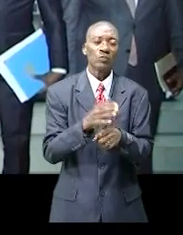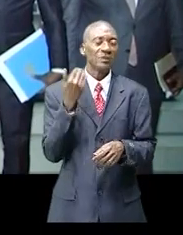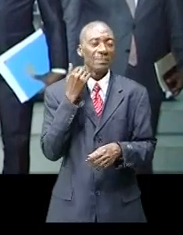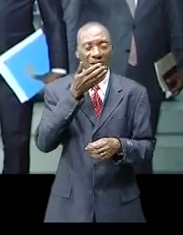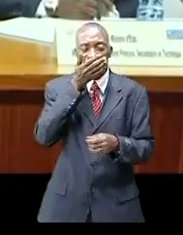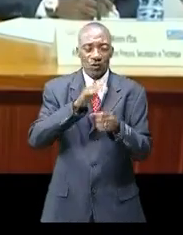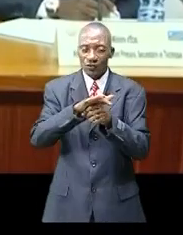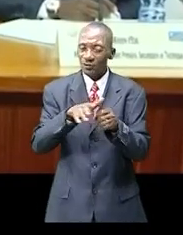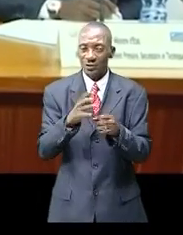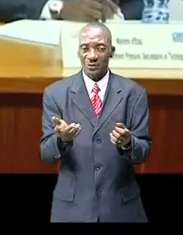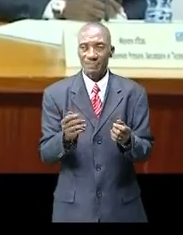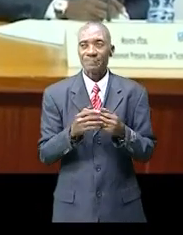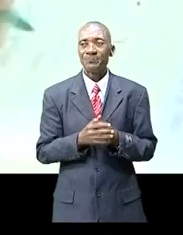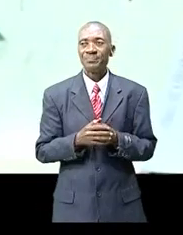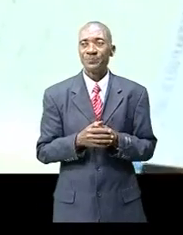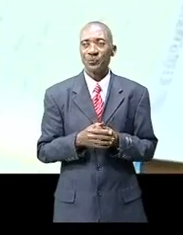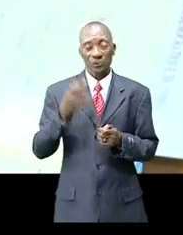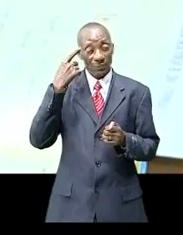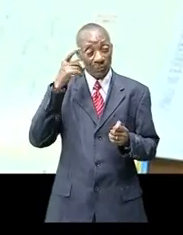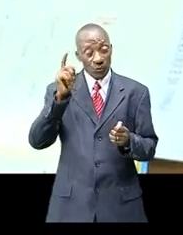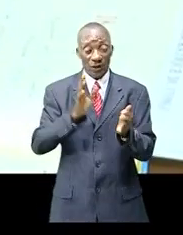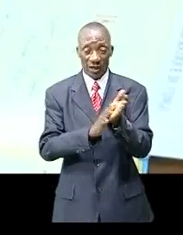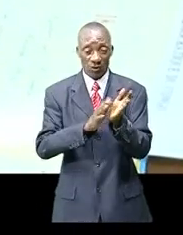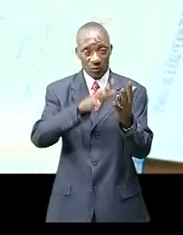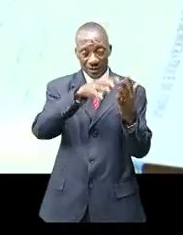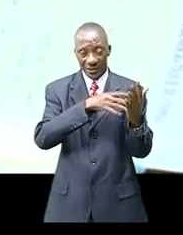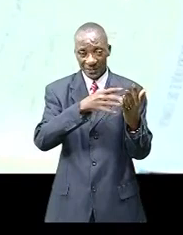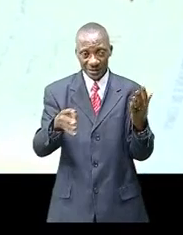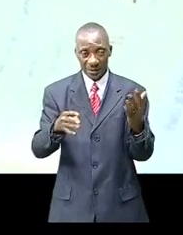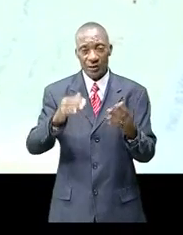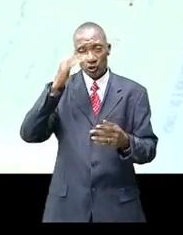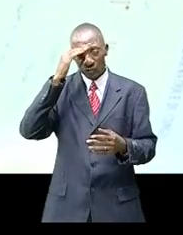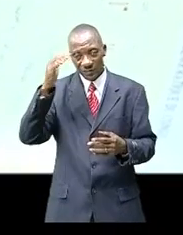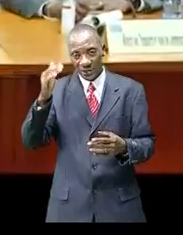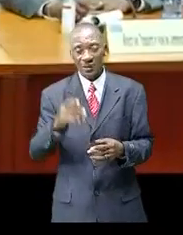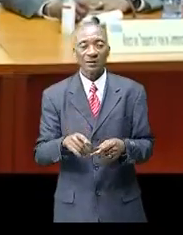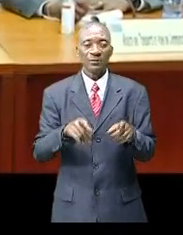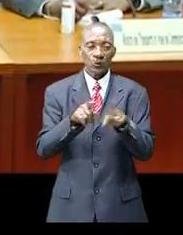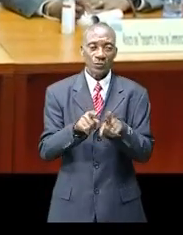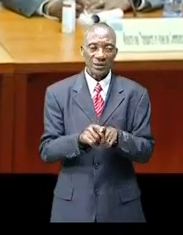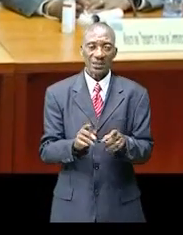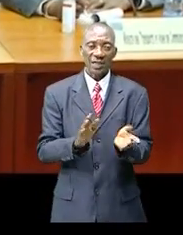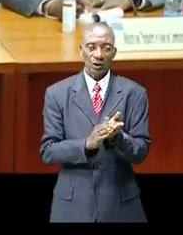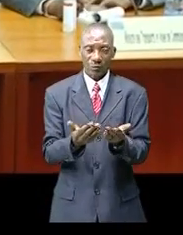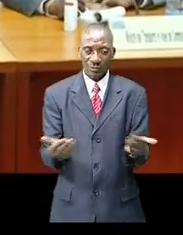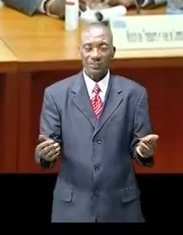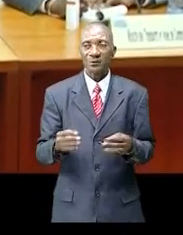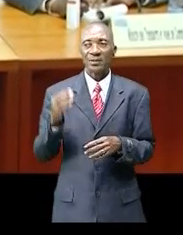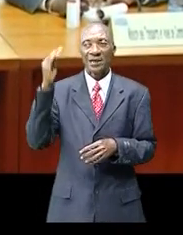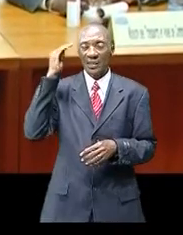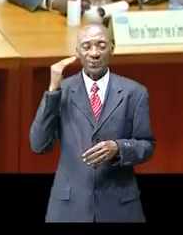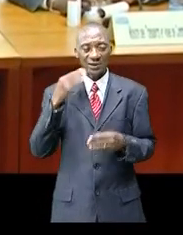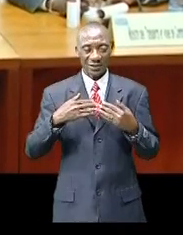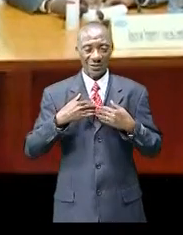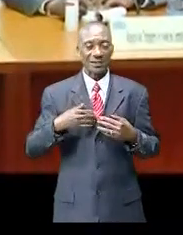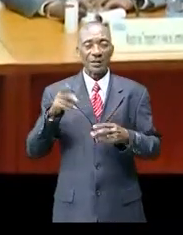Covid. Concernant le calendrier scolaire et académique, rassurant, le ministre de la Santé publique, Eteni Longondo,